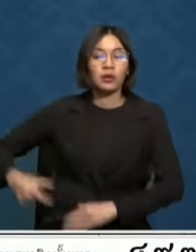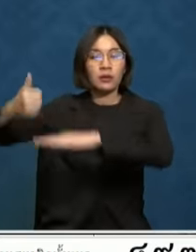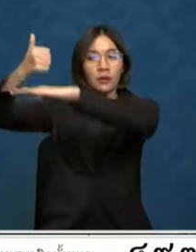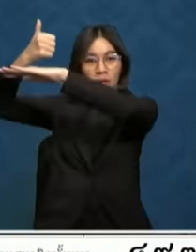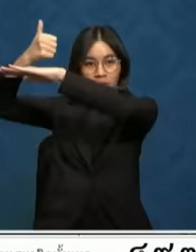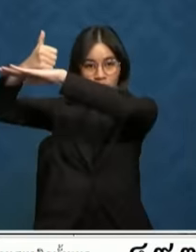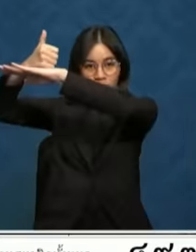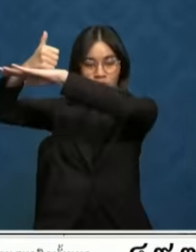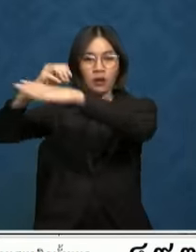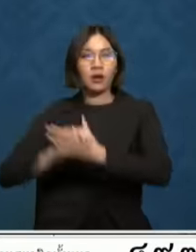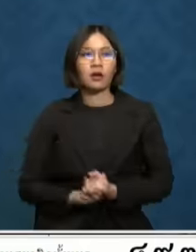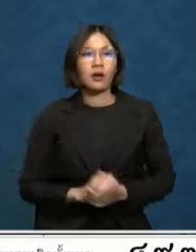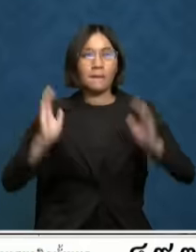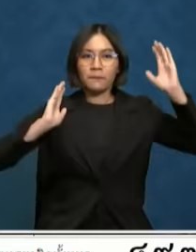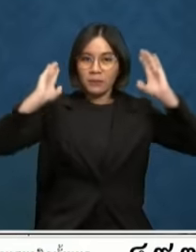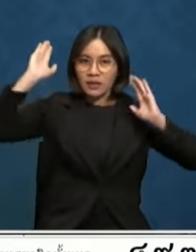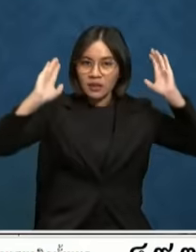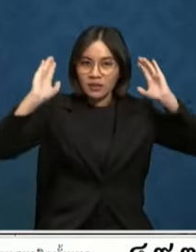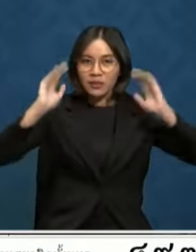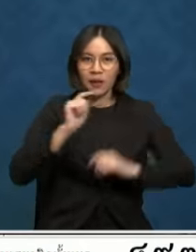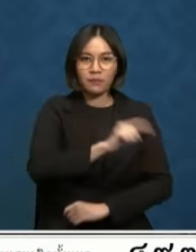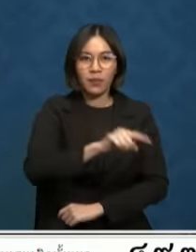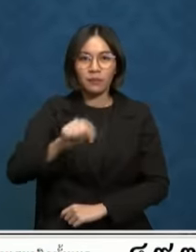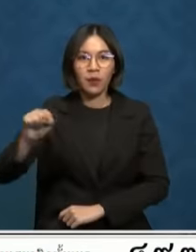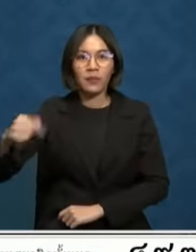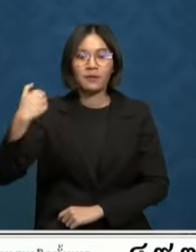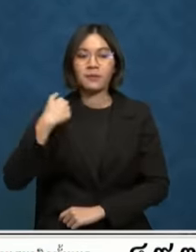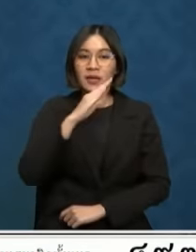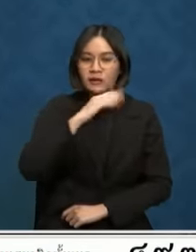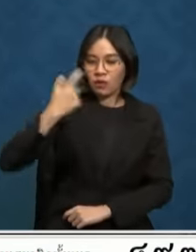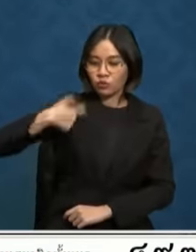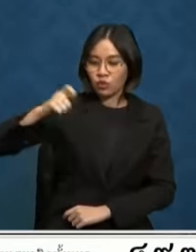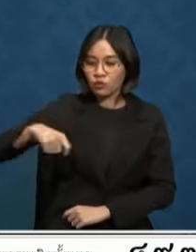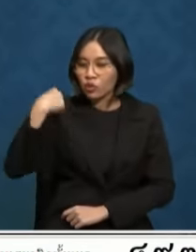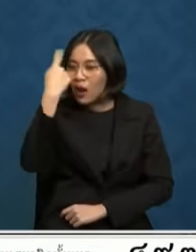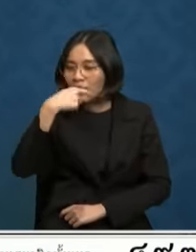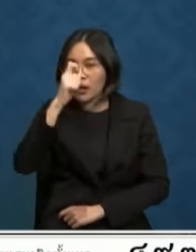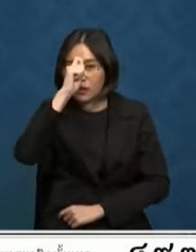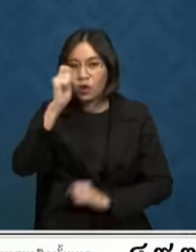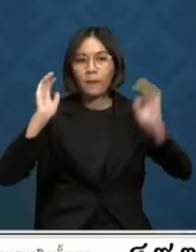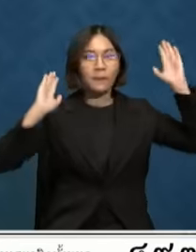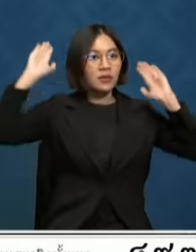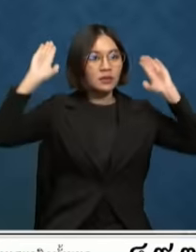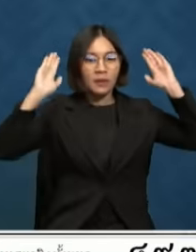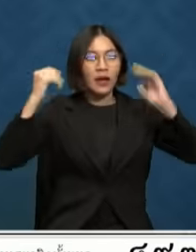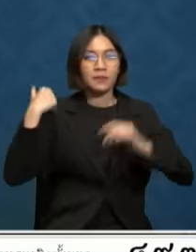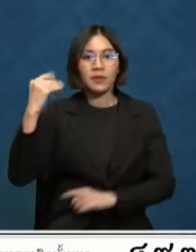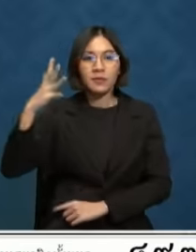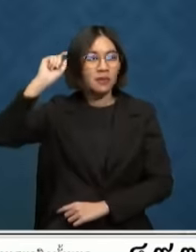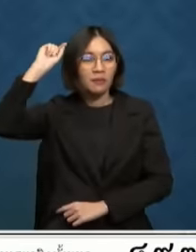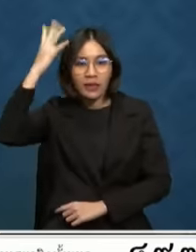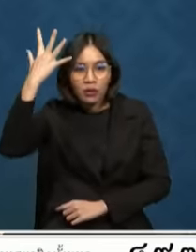ประมุขประชาธิปไตยถ่วงดุลกันครับถ้าตุลาการท่านใดไม่เคารพประชาธิปไตยไม่เข้าใจคำว่าถ่วง